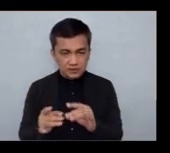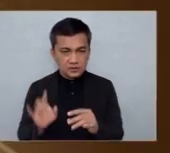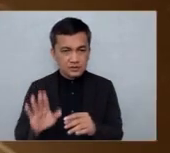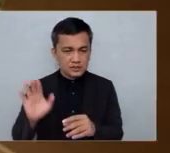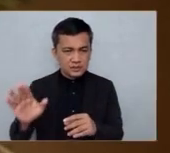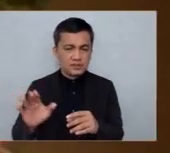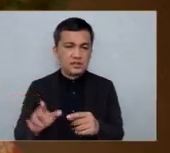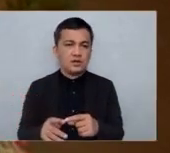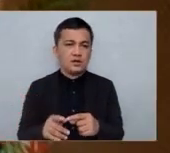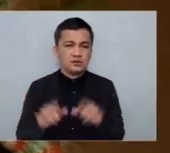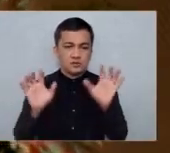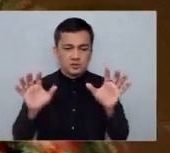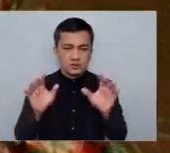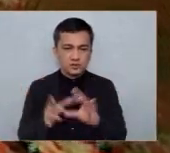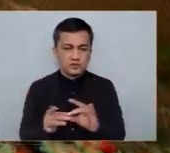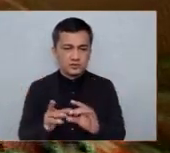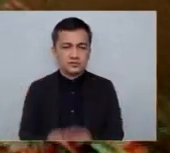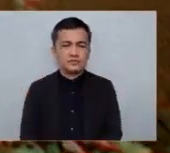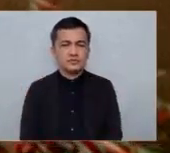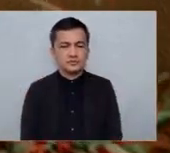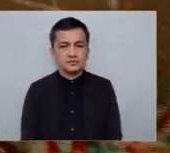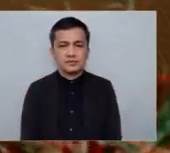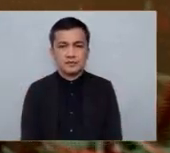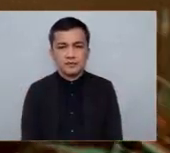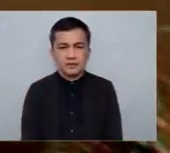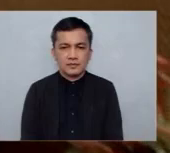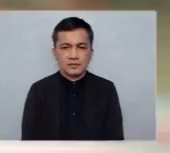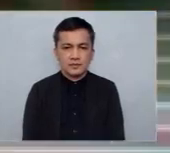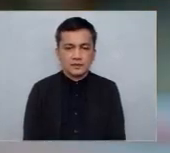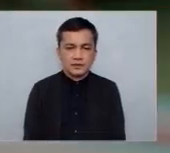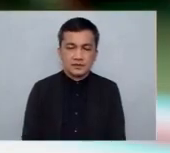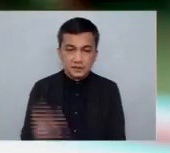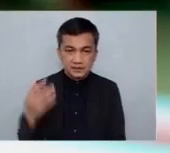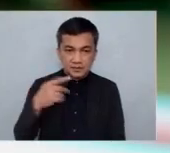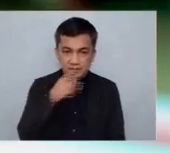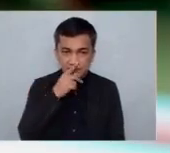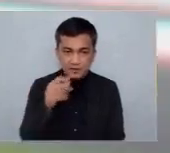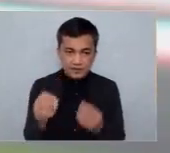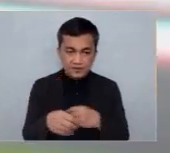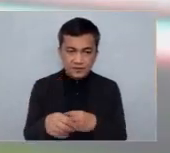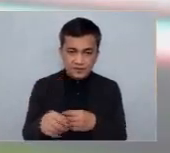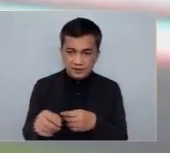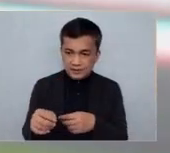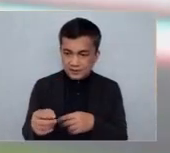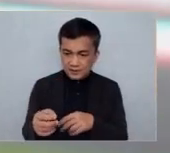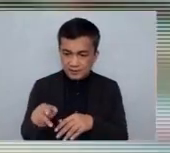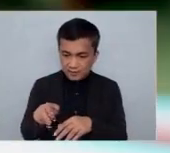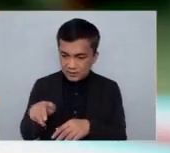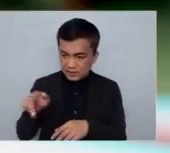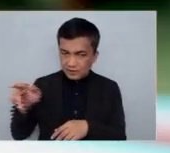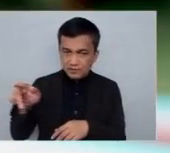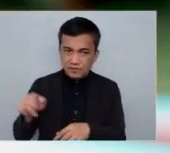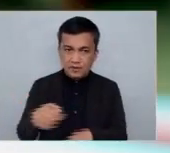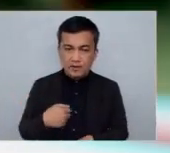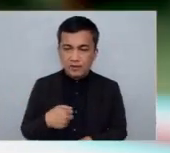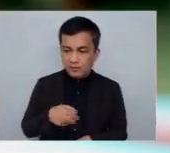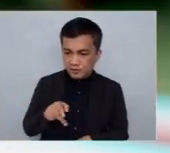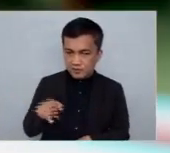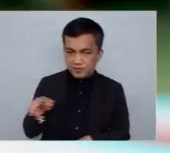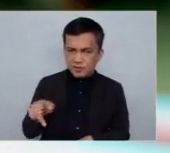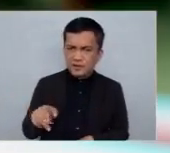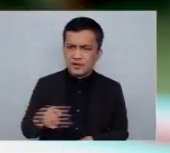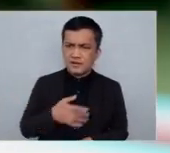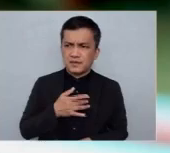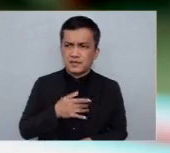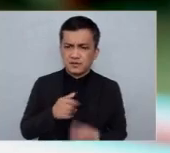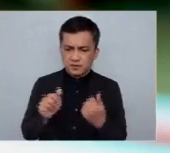horror stories. Yung dating private copy sa taas, may hagdanan na pataas. Kapag naglalakad ako, para bang may sumusunod sa likod